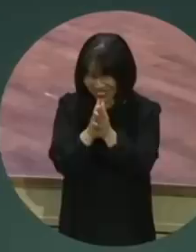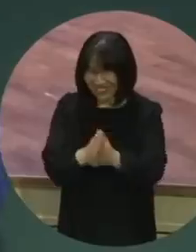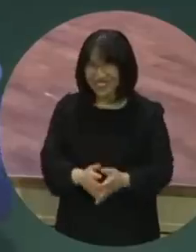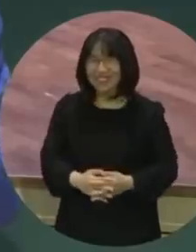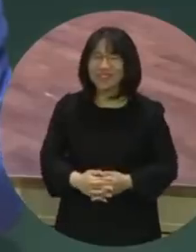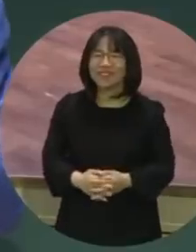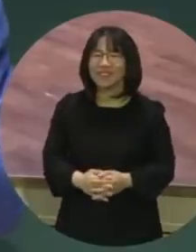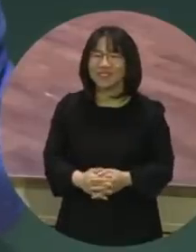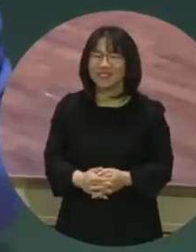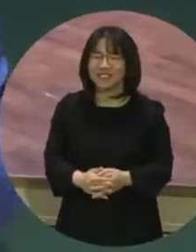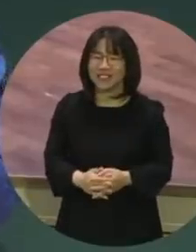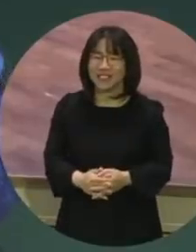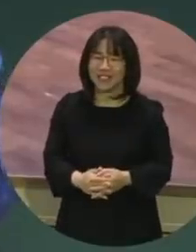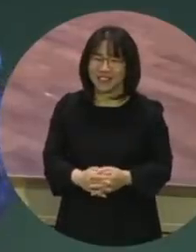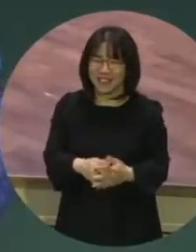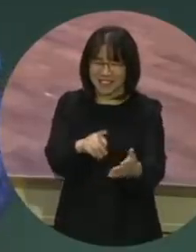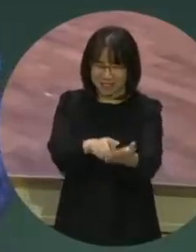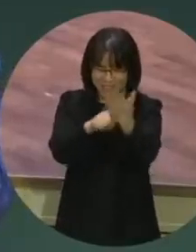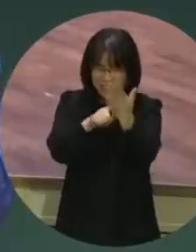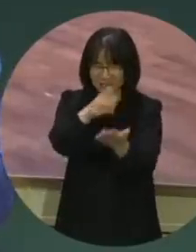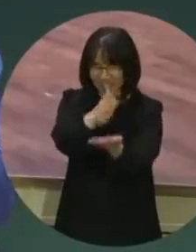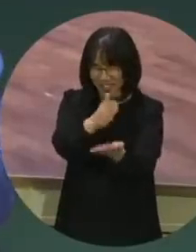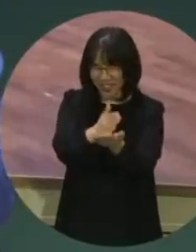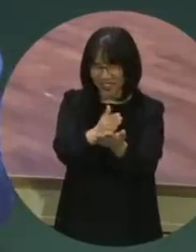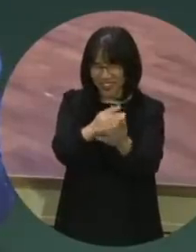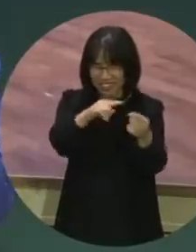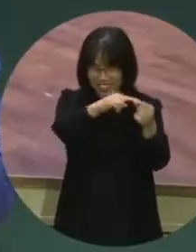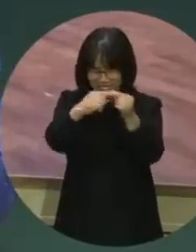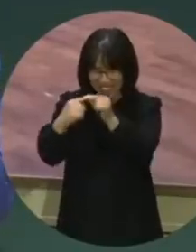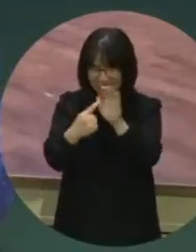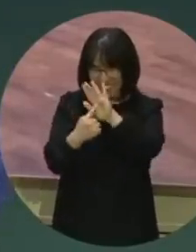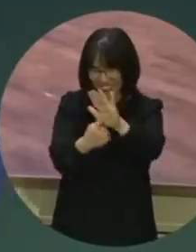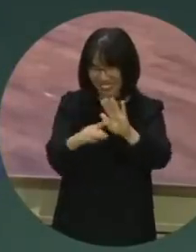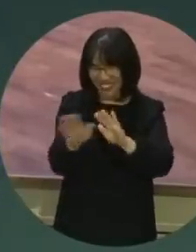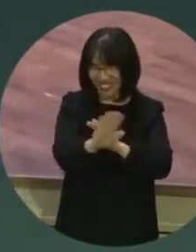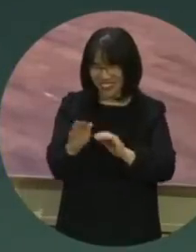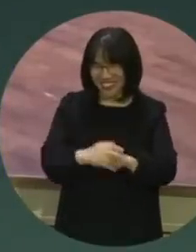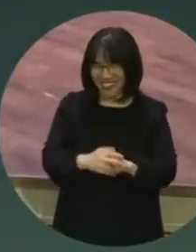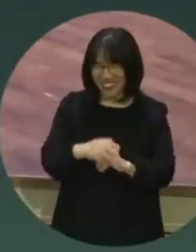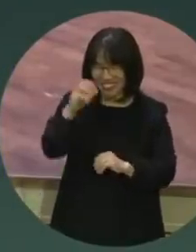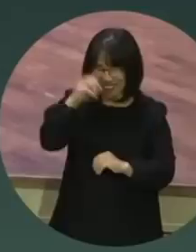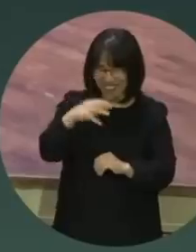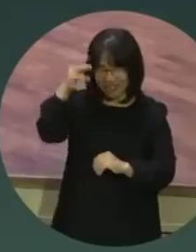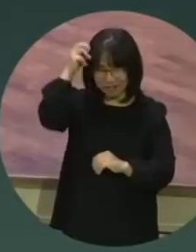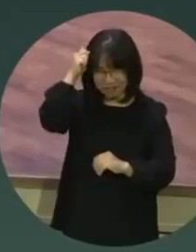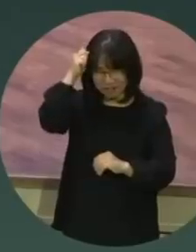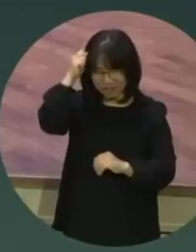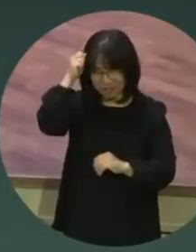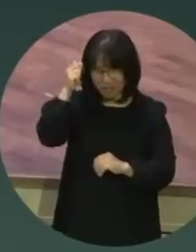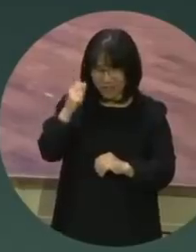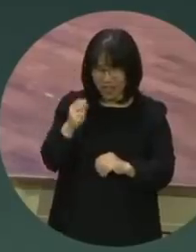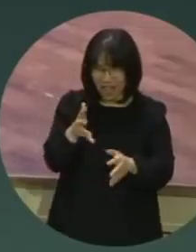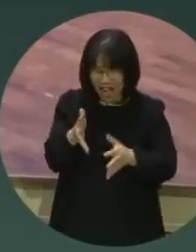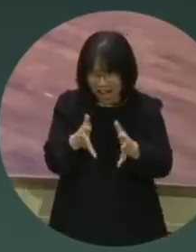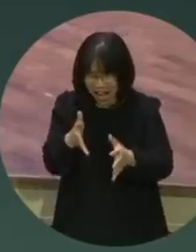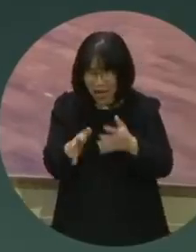처음부터 저 내지 마세요. 오늘 한번 해보고, 오늘 해보고 신동차를 못 내도록 하고.